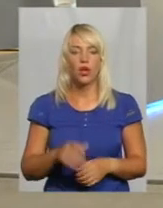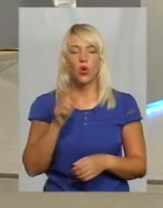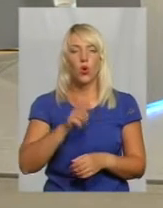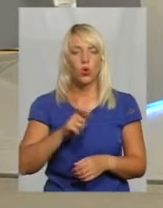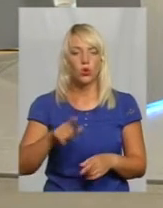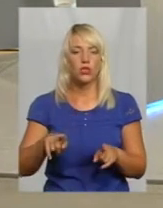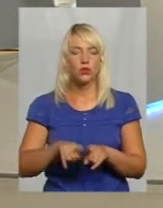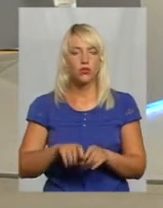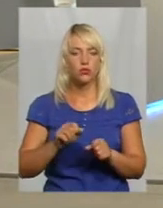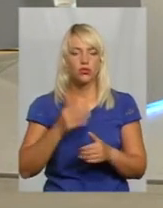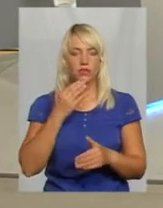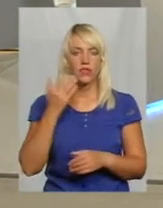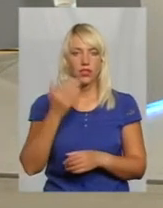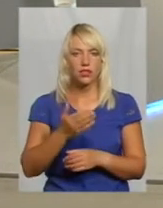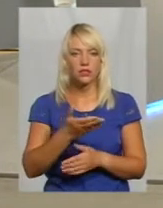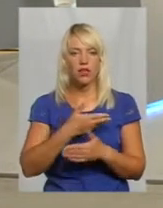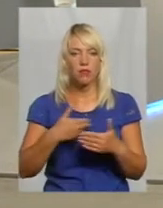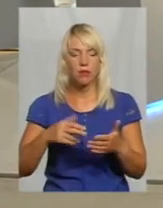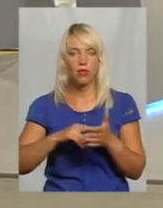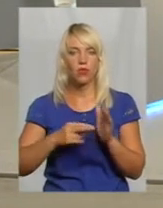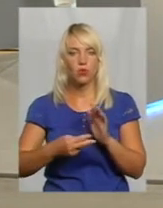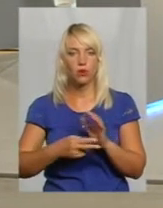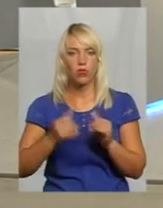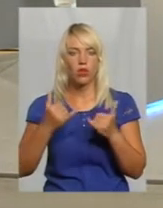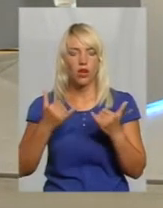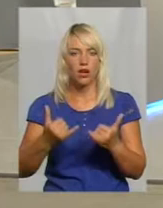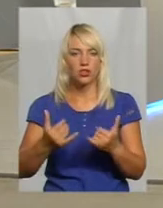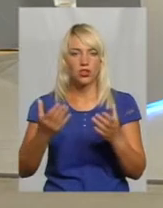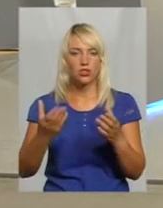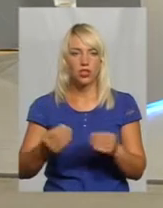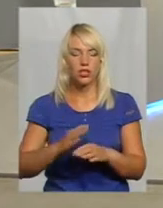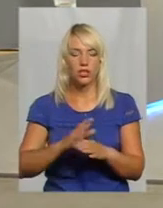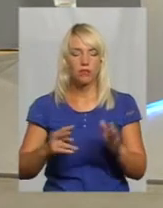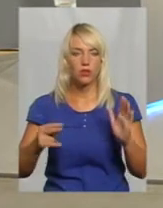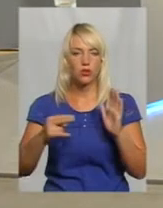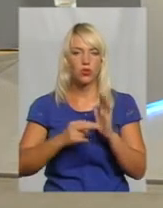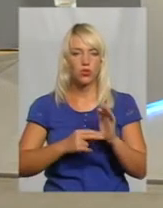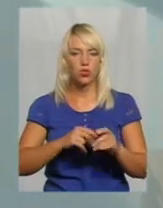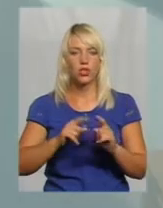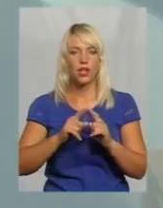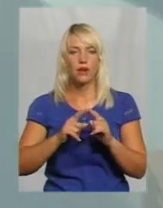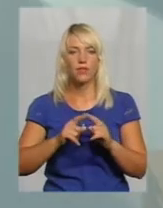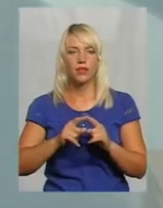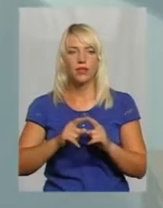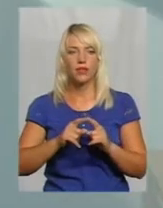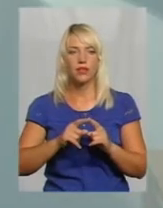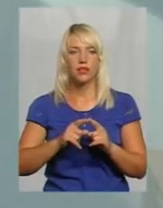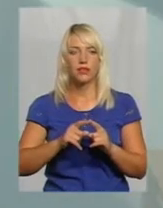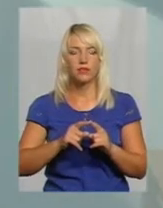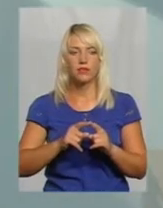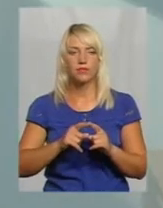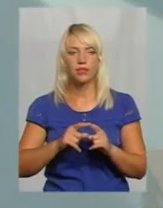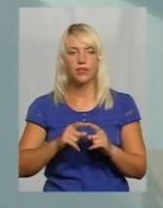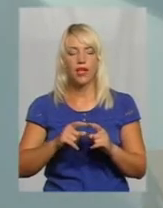теж можуть звертатися. Ми плануємо, наразі ще не підключена лінія для виклику бригади